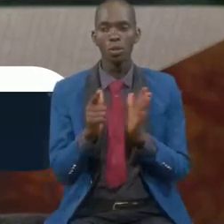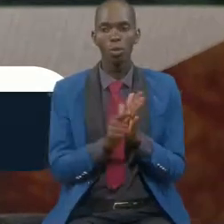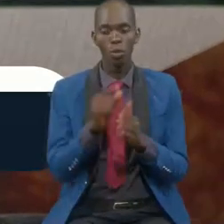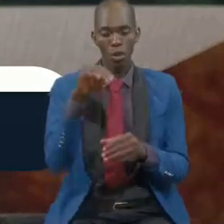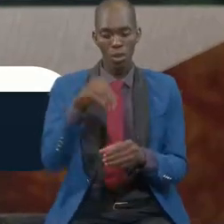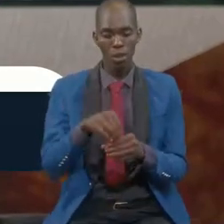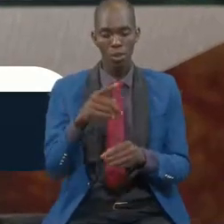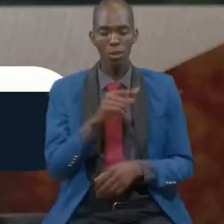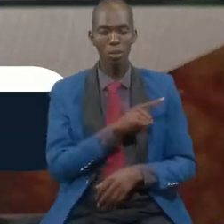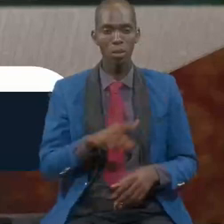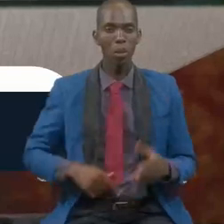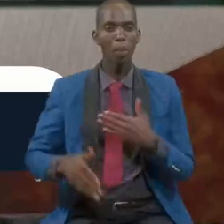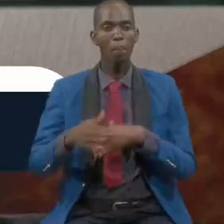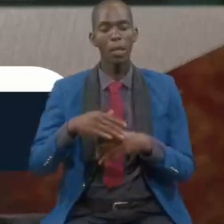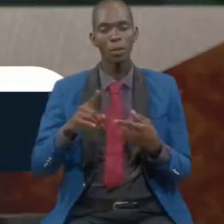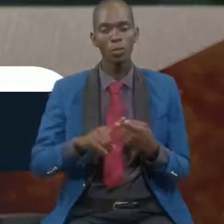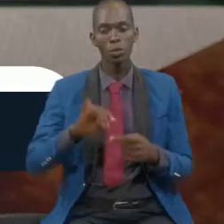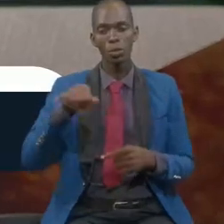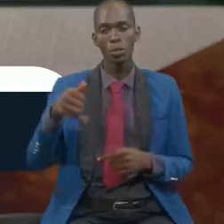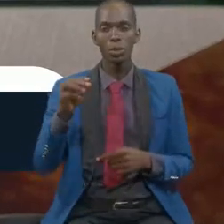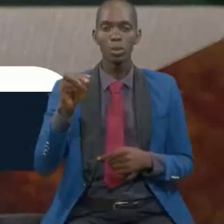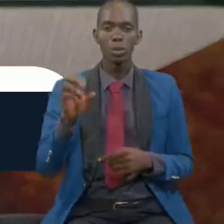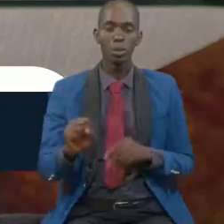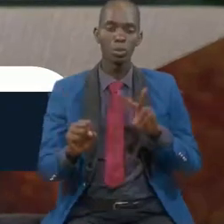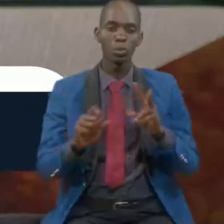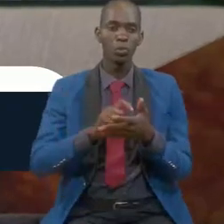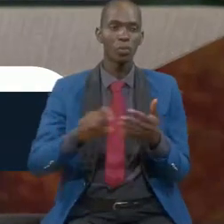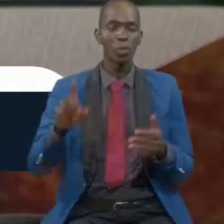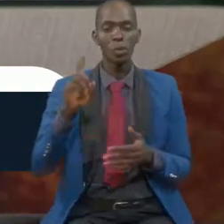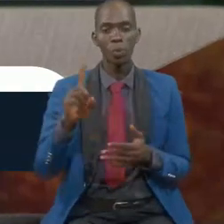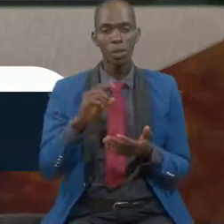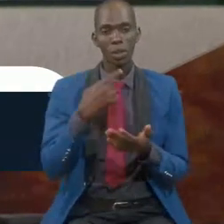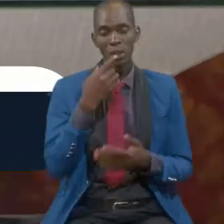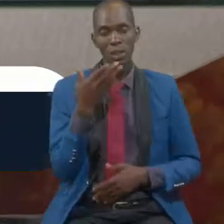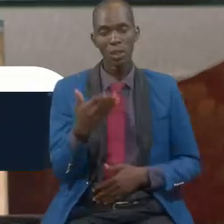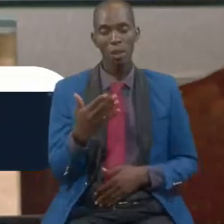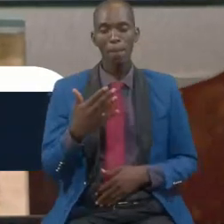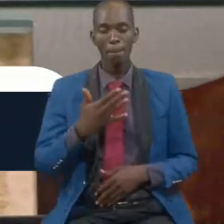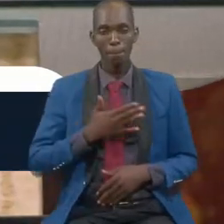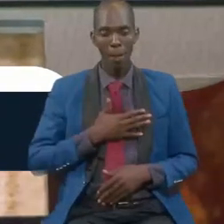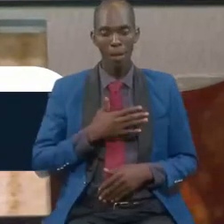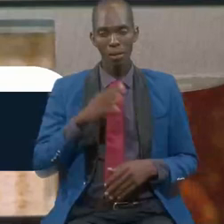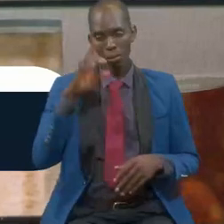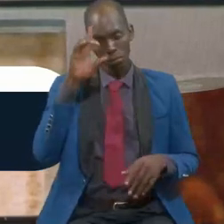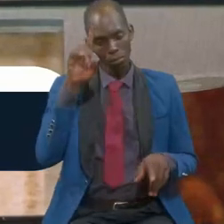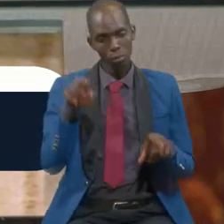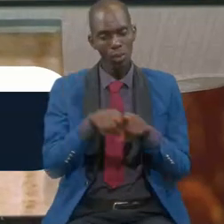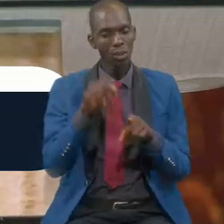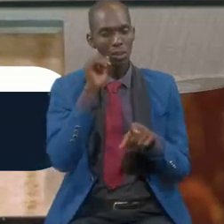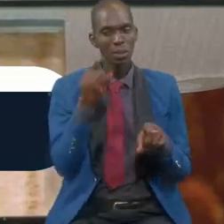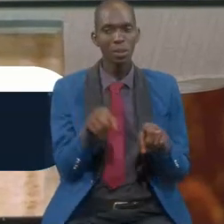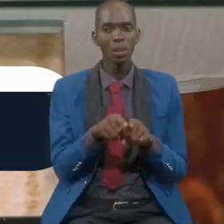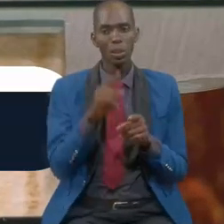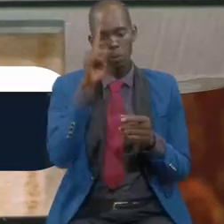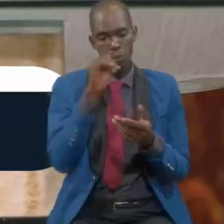Seigneur ». Revenons au verset 1. Jacques 2, 1. Mes frères, il parlait